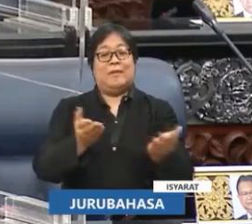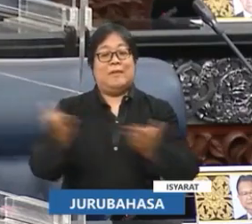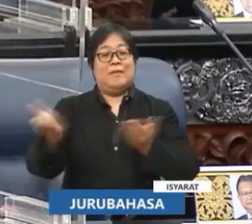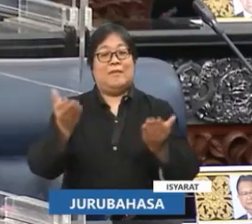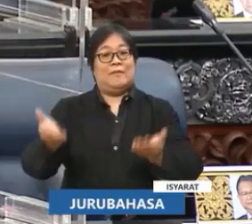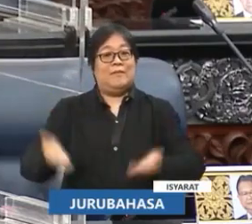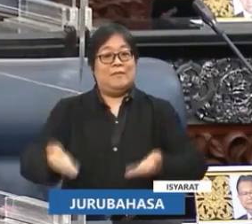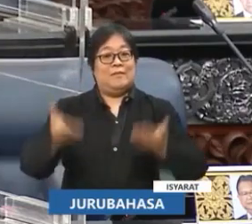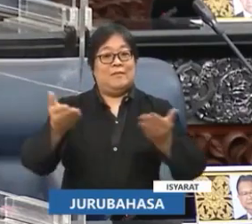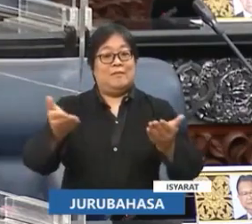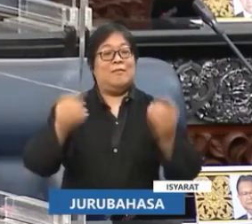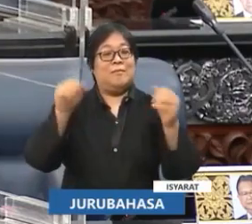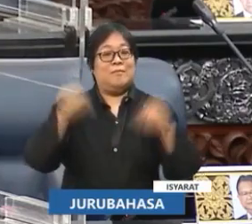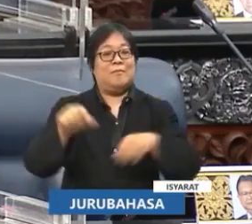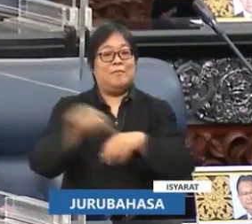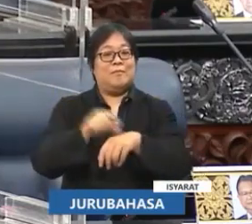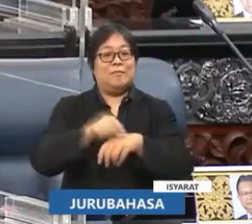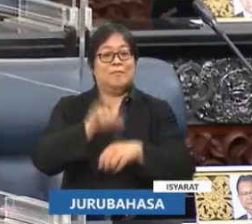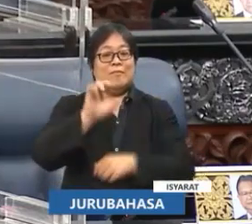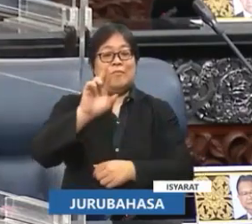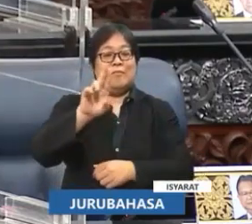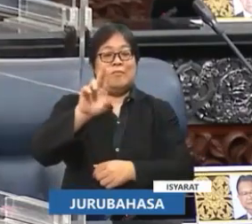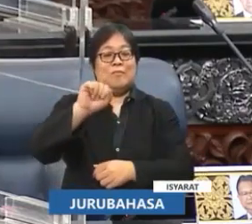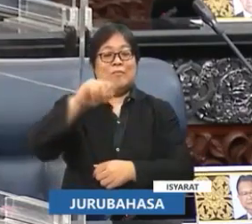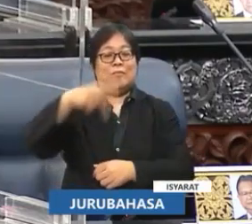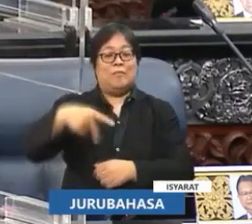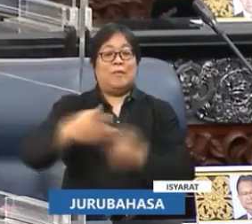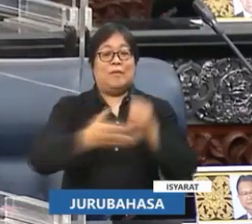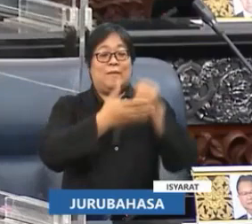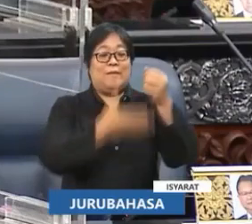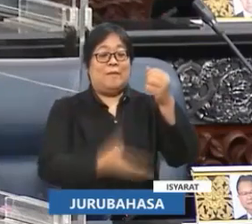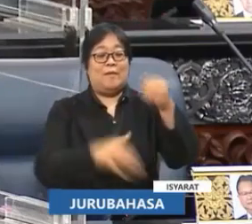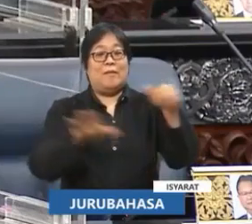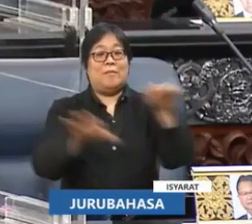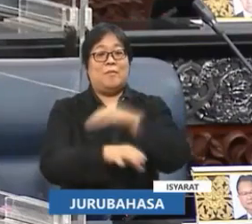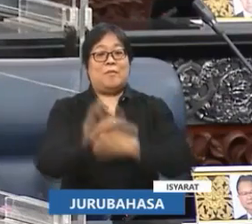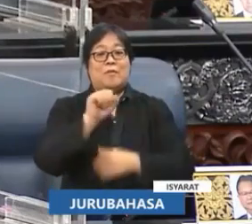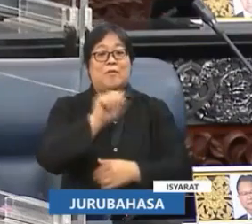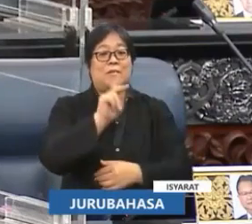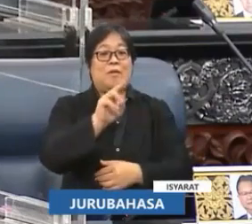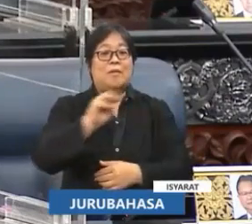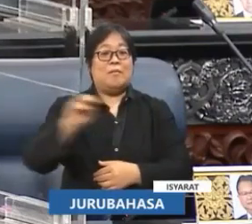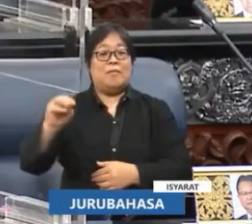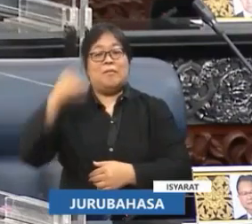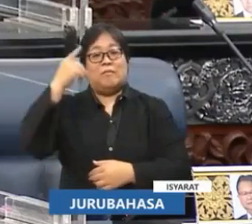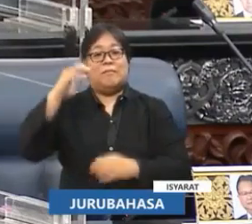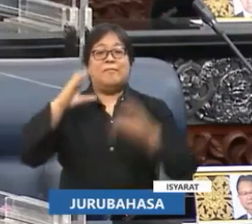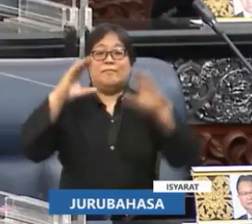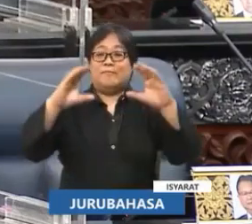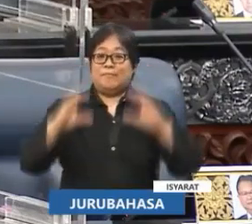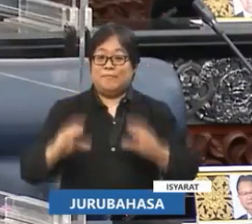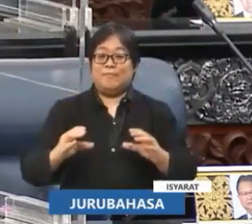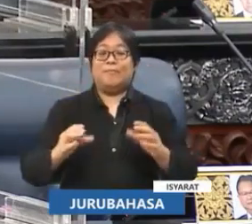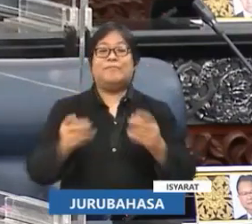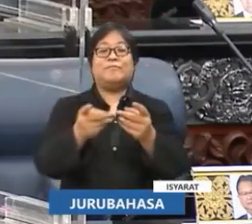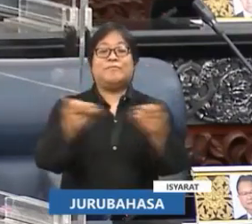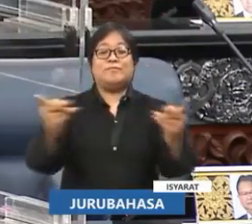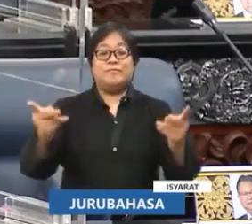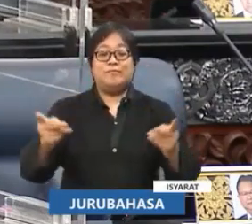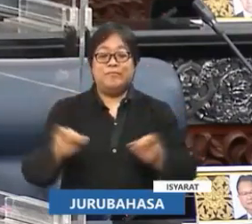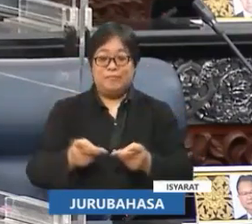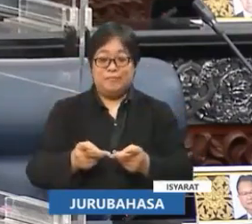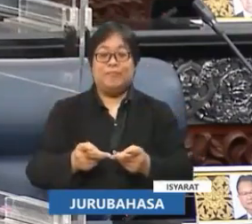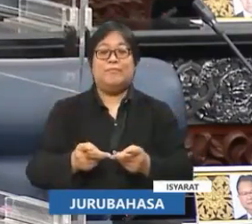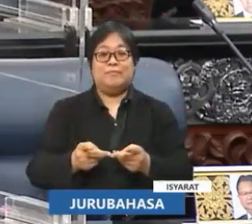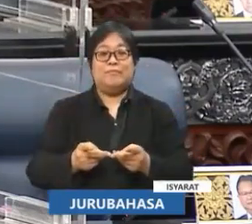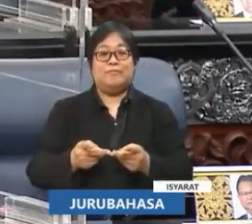provider boleh menggunakan USP fund yang ada di SKMM untuk mengambil langkah-langkah serta-merta bagi kawasan-kawasan